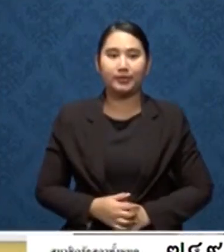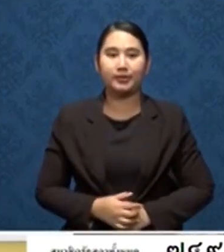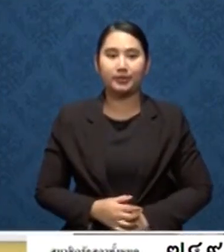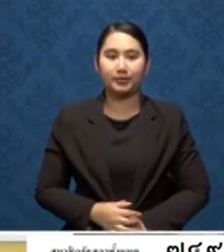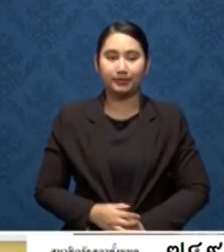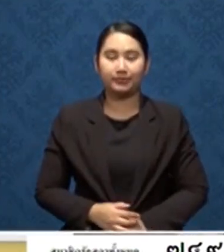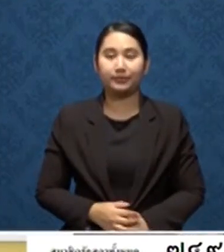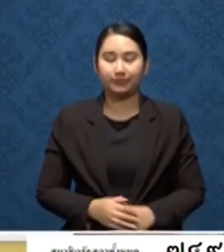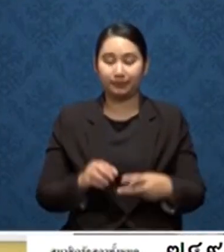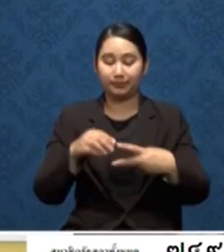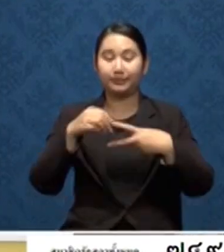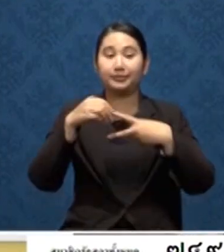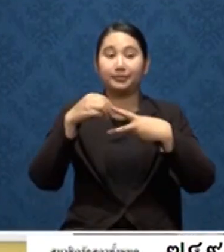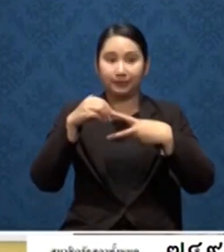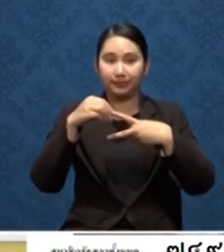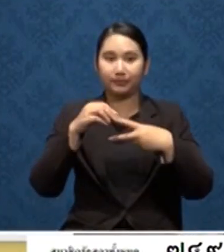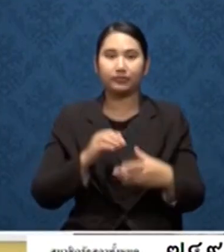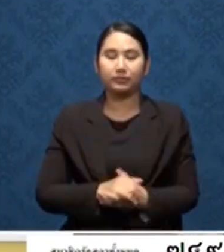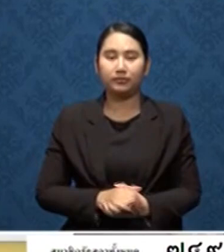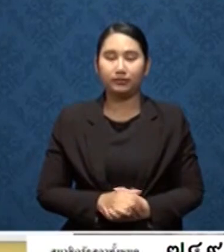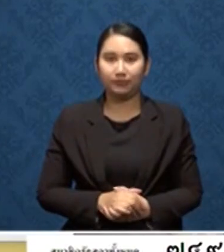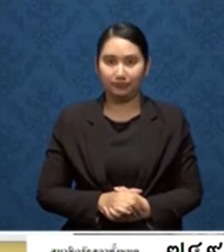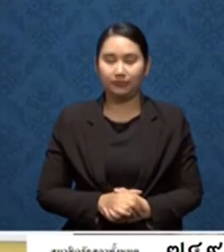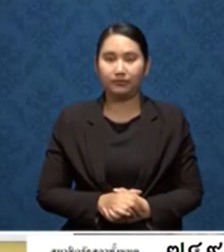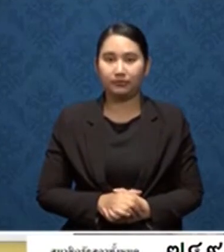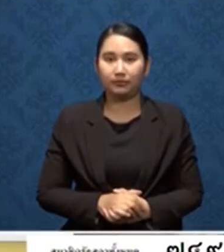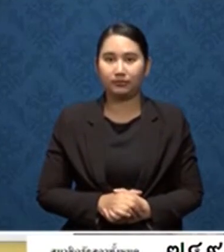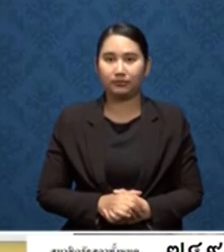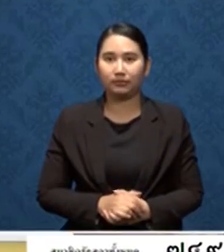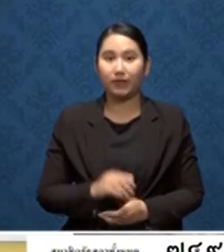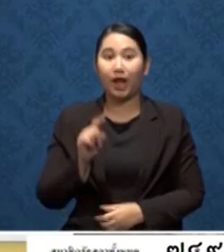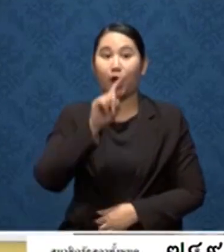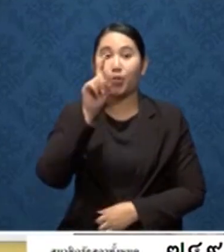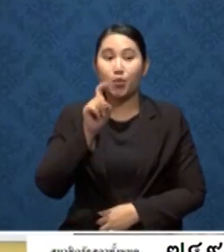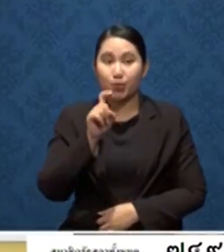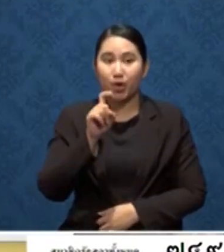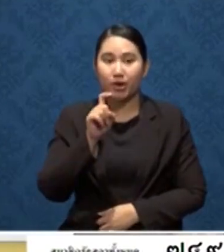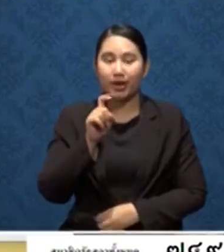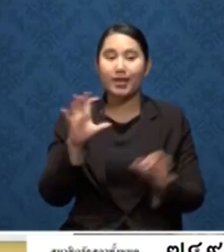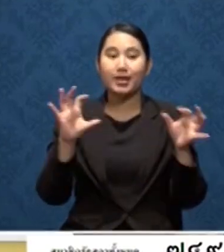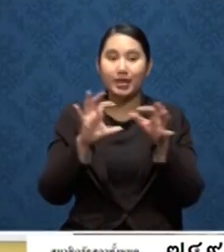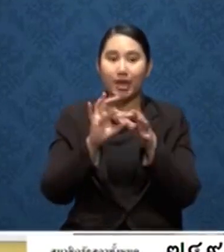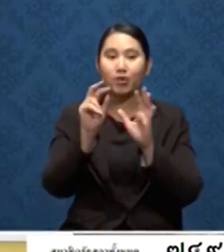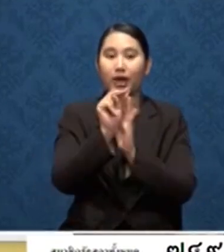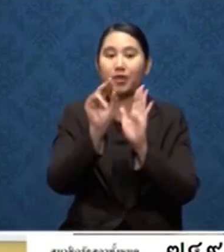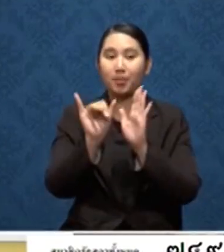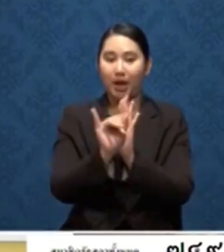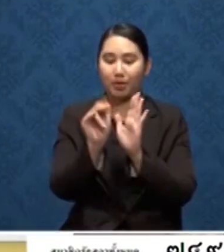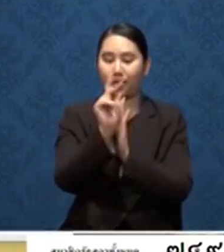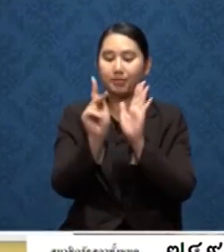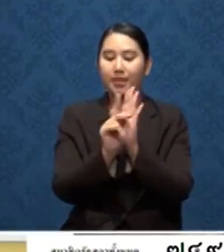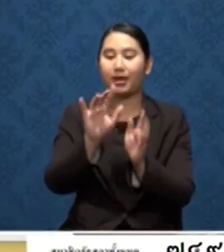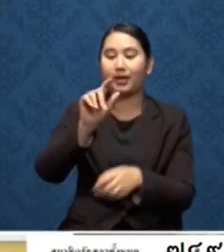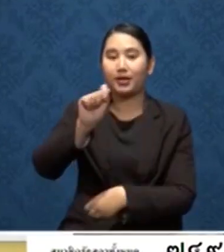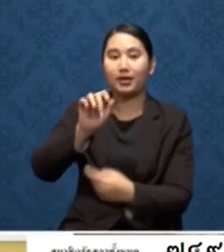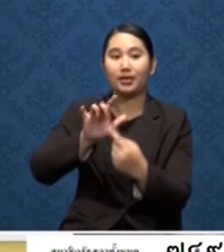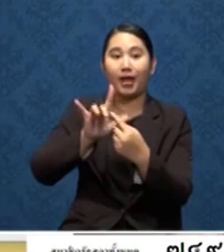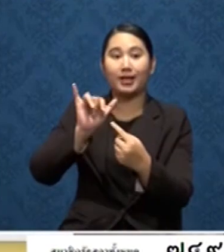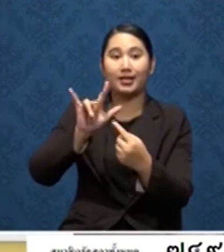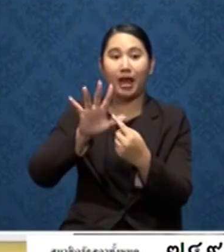ส่วนของประเด็นที่ 1ครับเกี่ยวข้องกับข้อกังวลข้อสงสัยเกี่ยวกับนโยบายในการแก้ไขกฎหมายอาญามาตรา 112